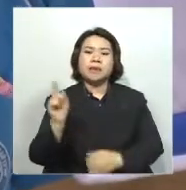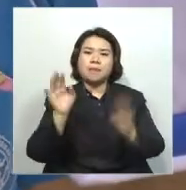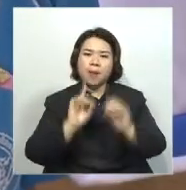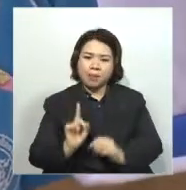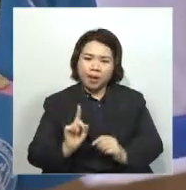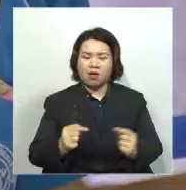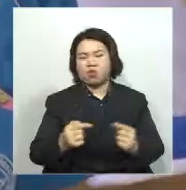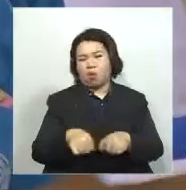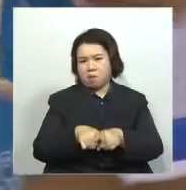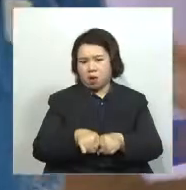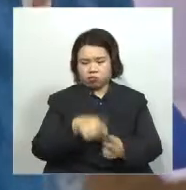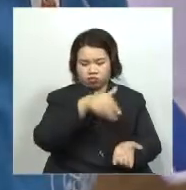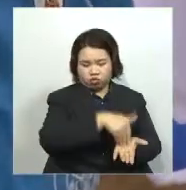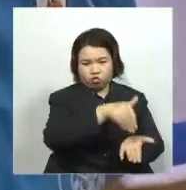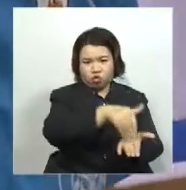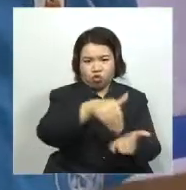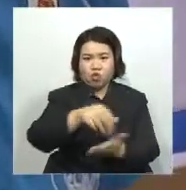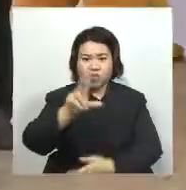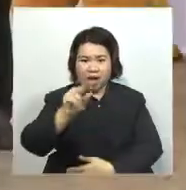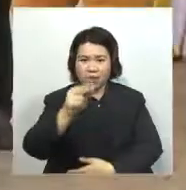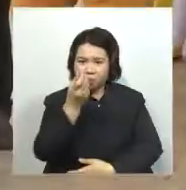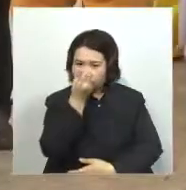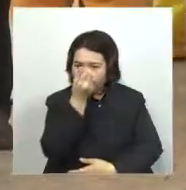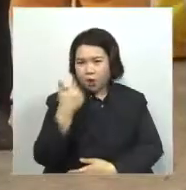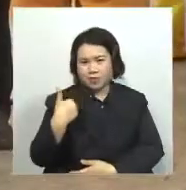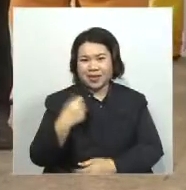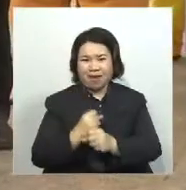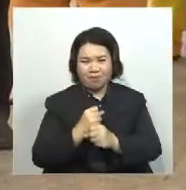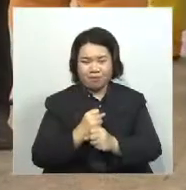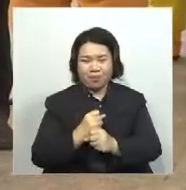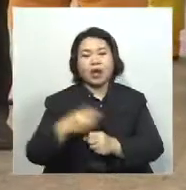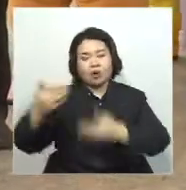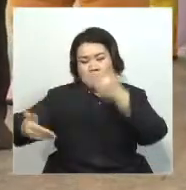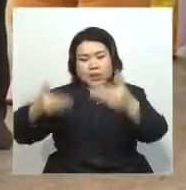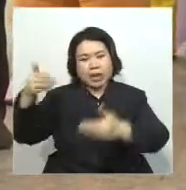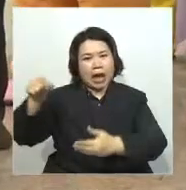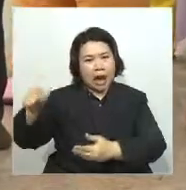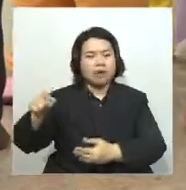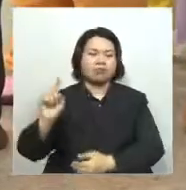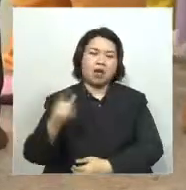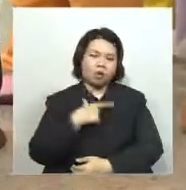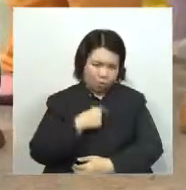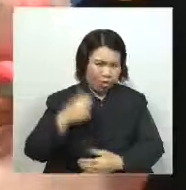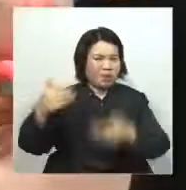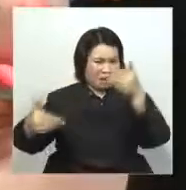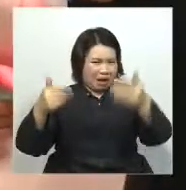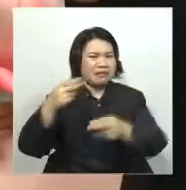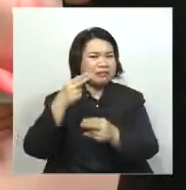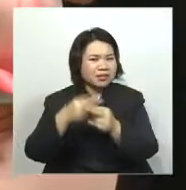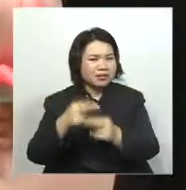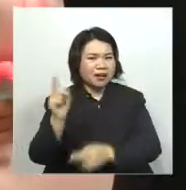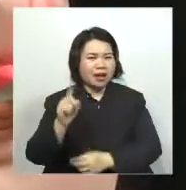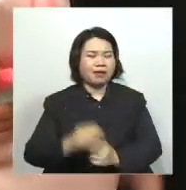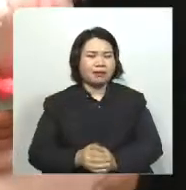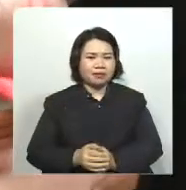ปแบบเป็นสถานีทดลอง30สถานีด้วยกันนะคะแล้วก็มีนิทรรศการชอบชื่อนิทรรศการมากนิท